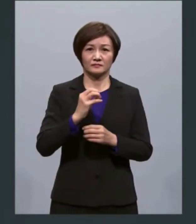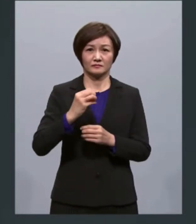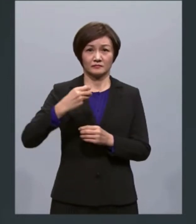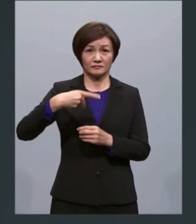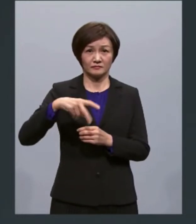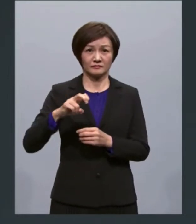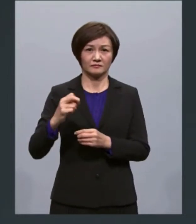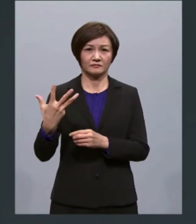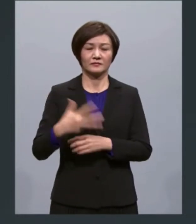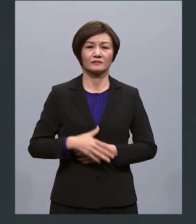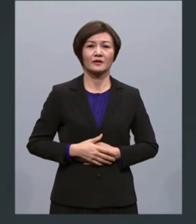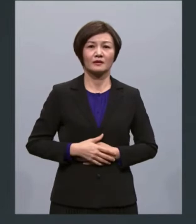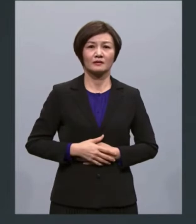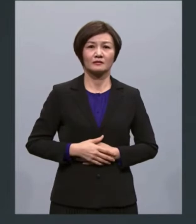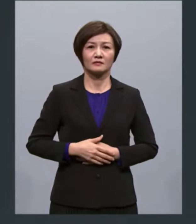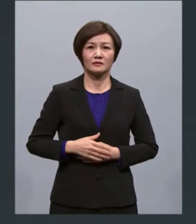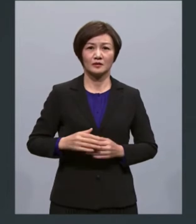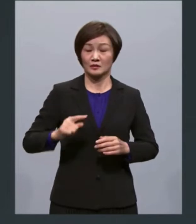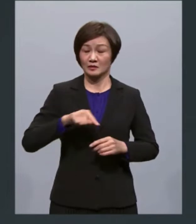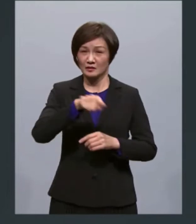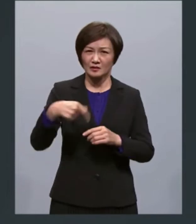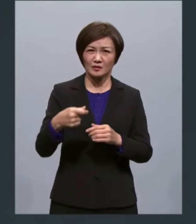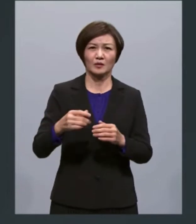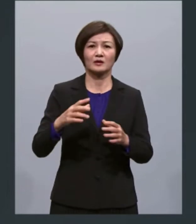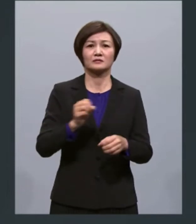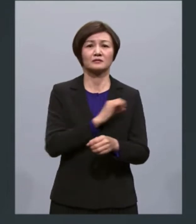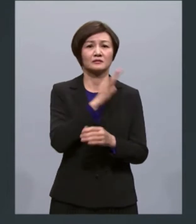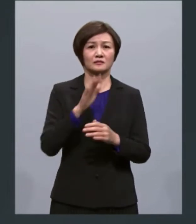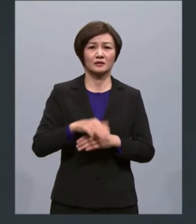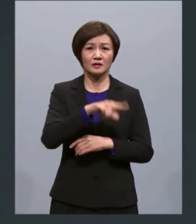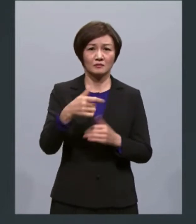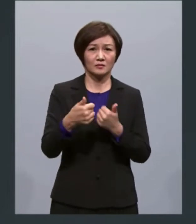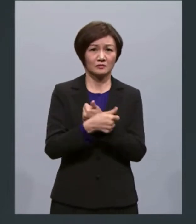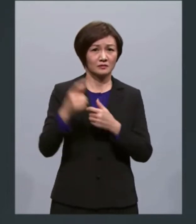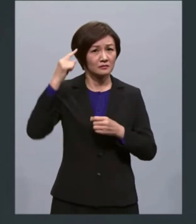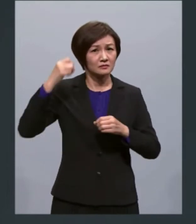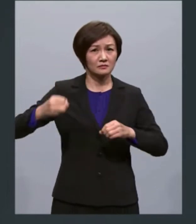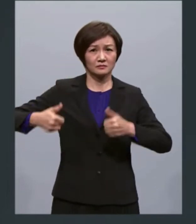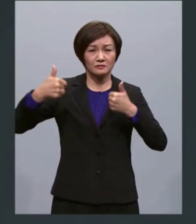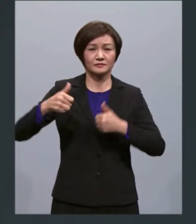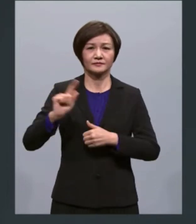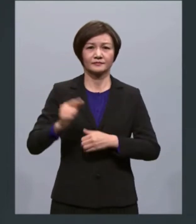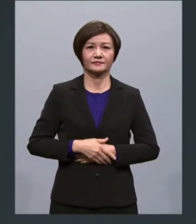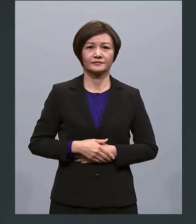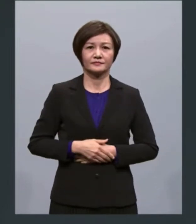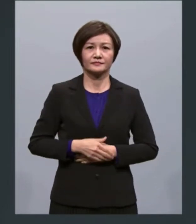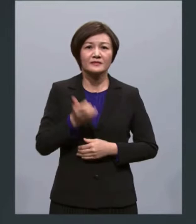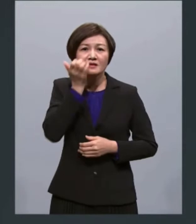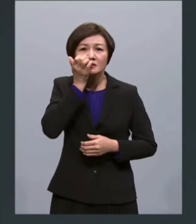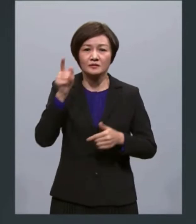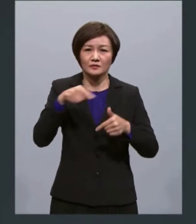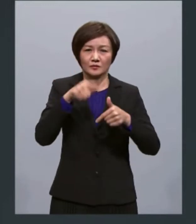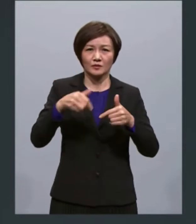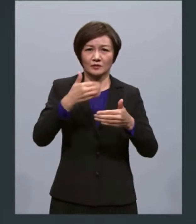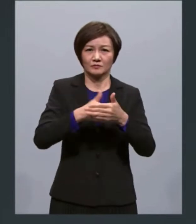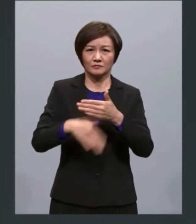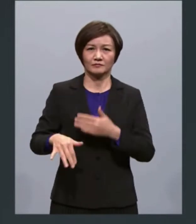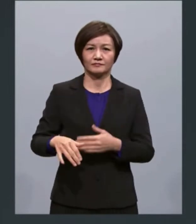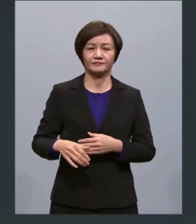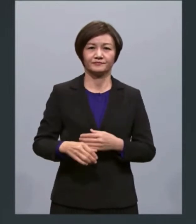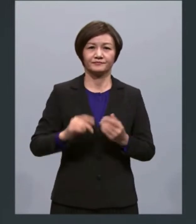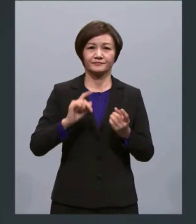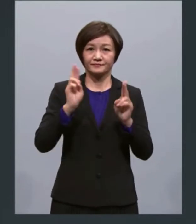幕，198个国家的代表，他们的共识就是减少石化燃料，加速能源转